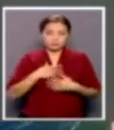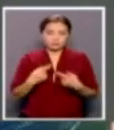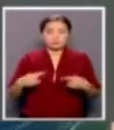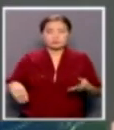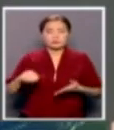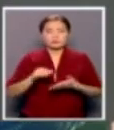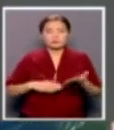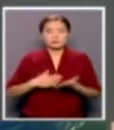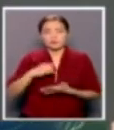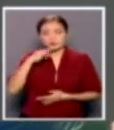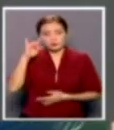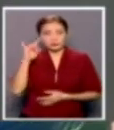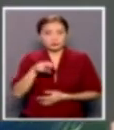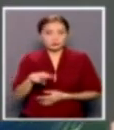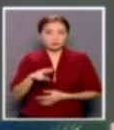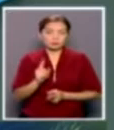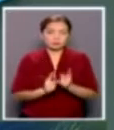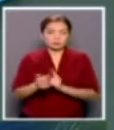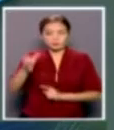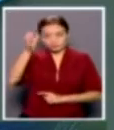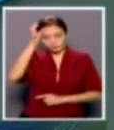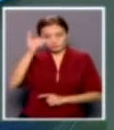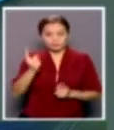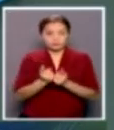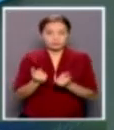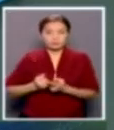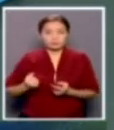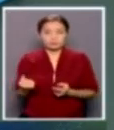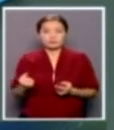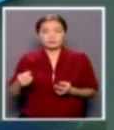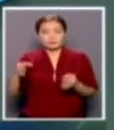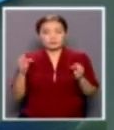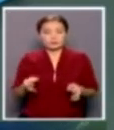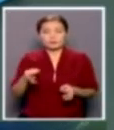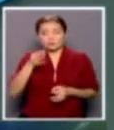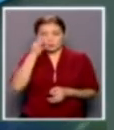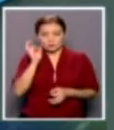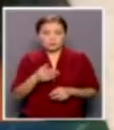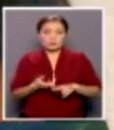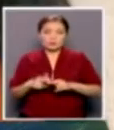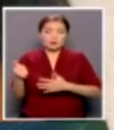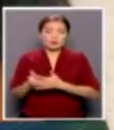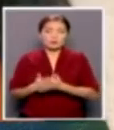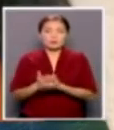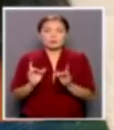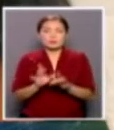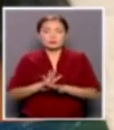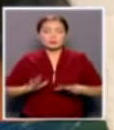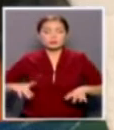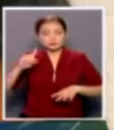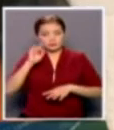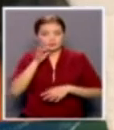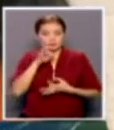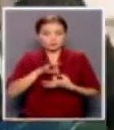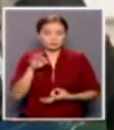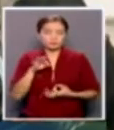толы. Қазақ әдебиетіне құбылыс боп келген ақын замандастарының ол ойлы ақын деуі де сол себепті шығар. Поэзия белгілі бір